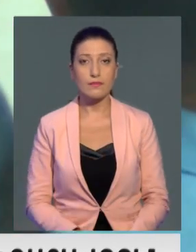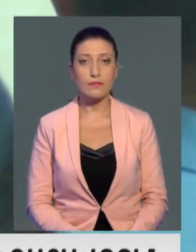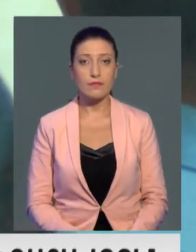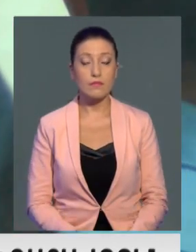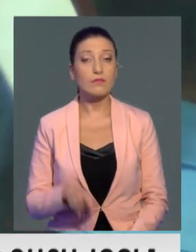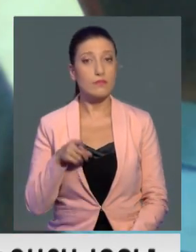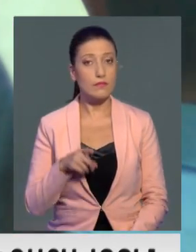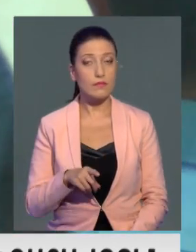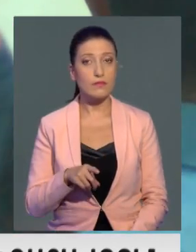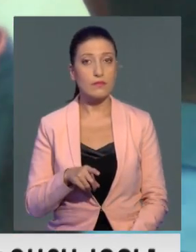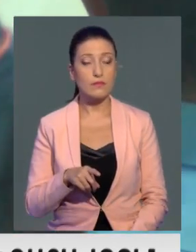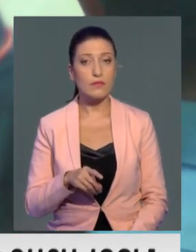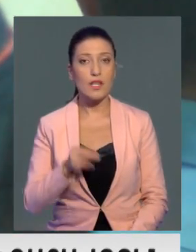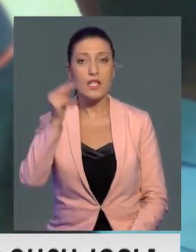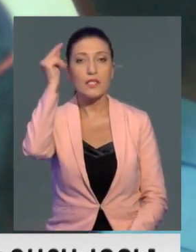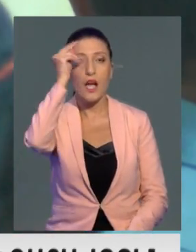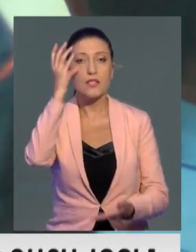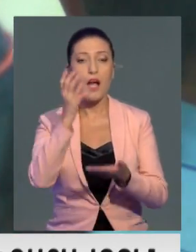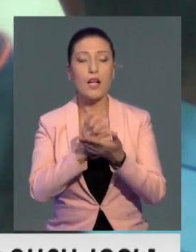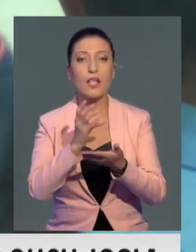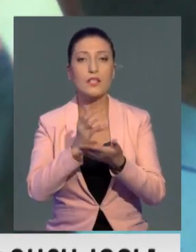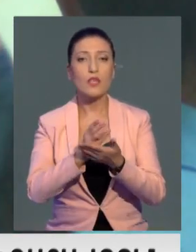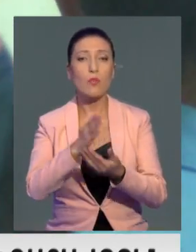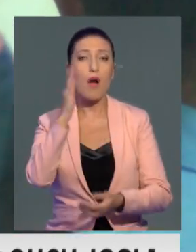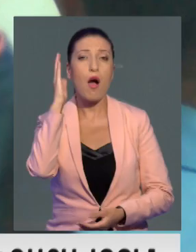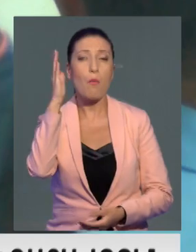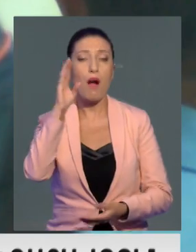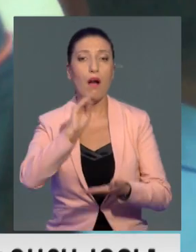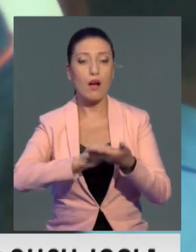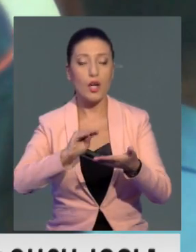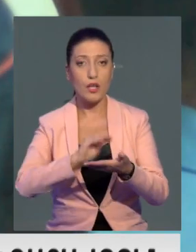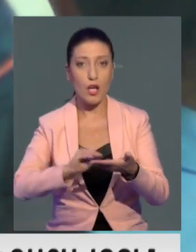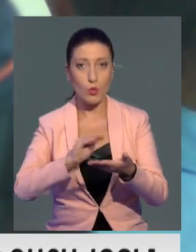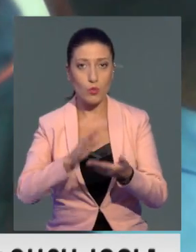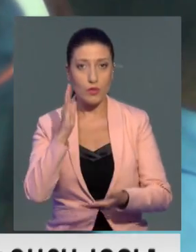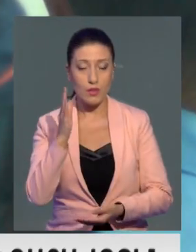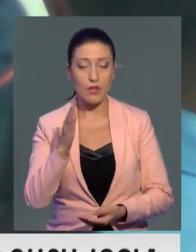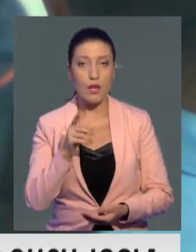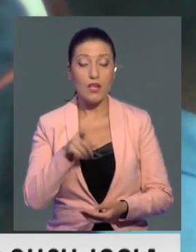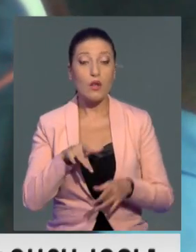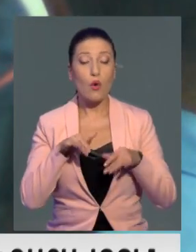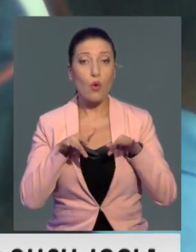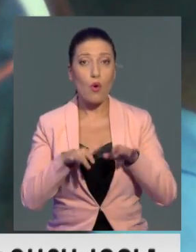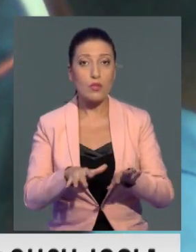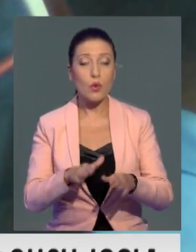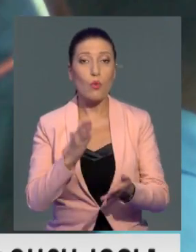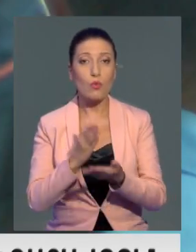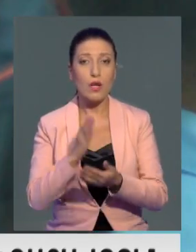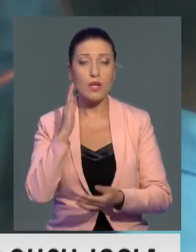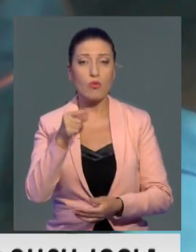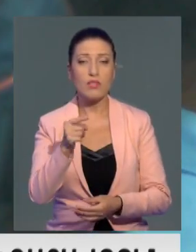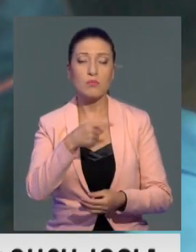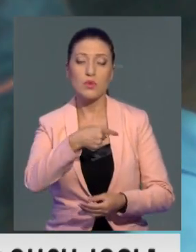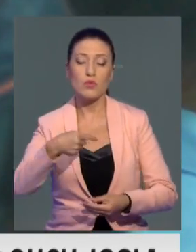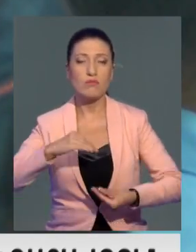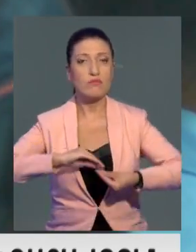Սա դասագրքերում է նշվելու այս գործի մասին, և այս գործը ունենալու է իր բացասական